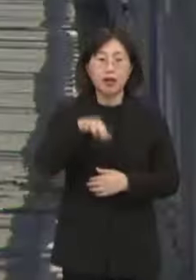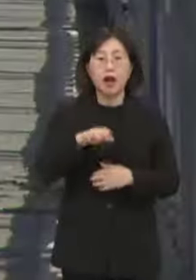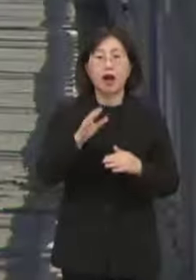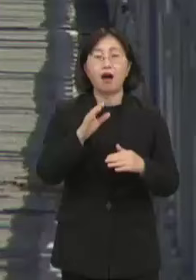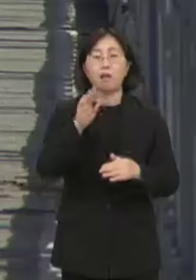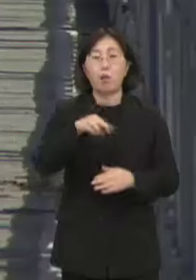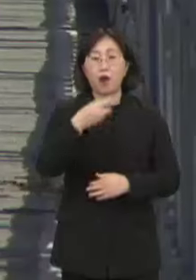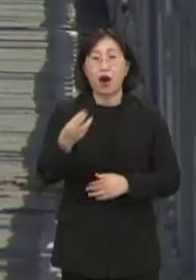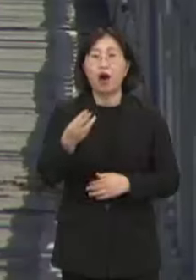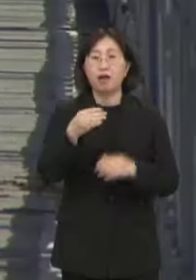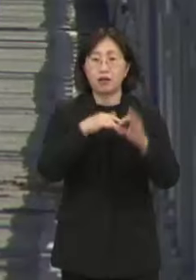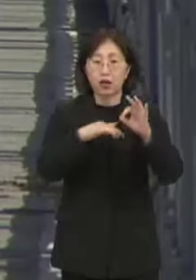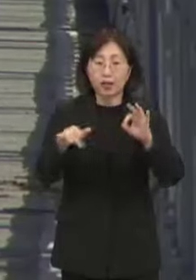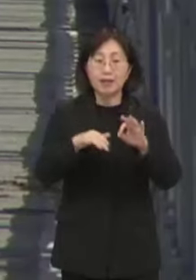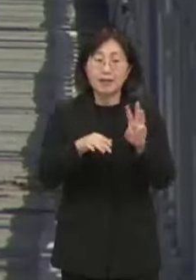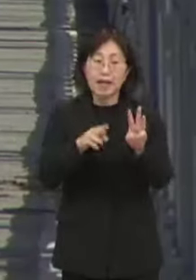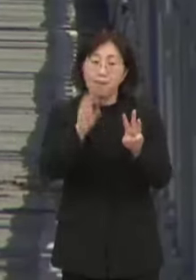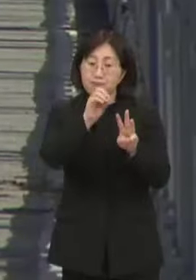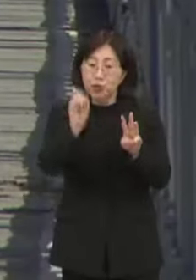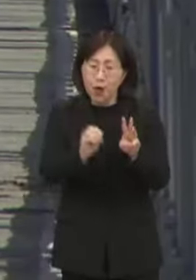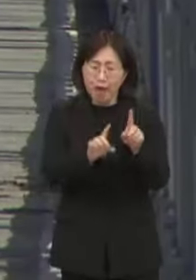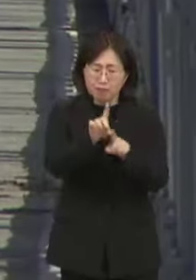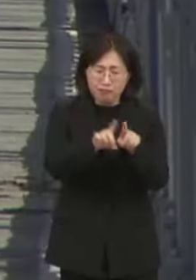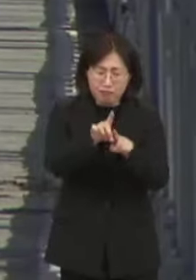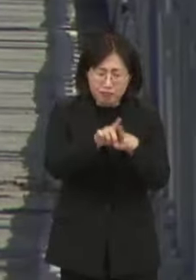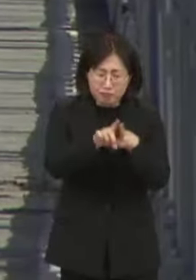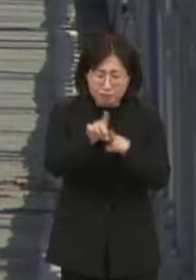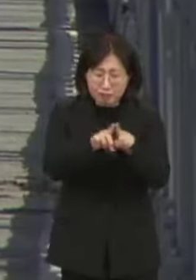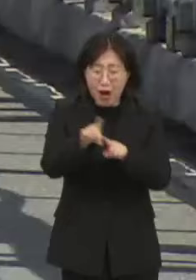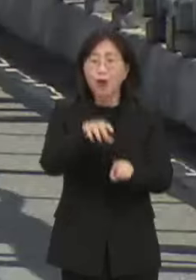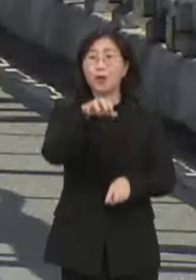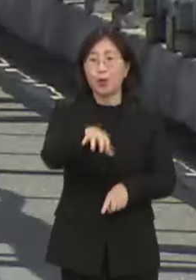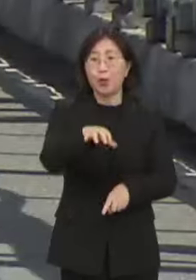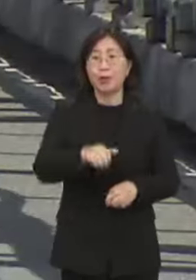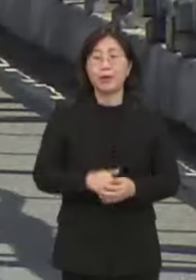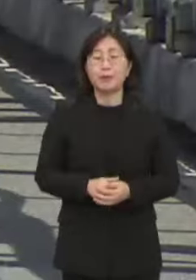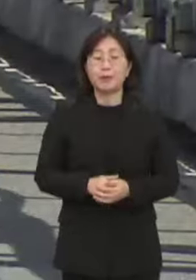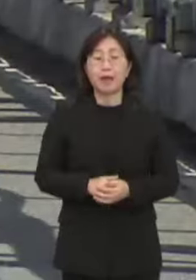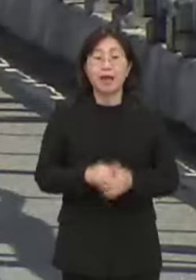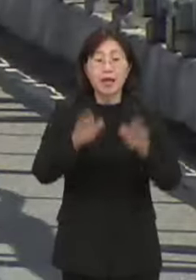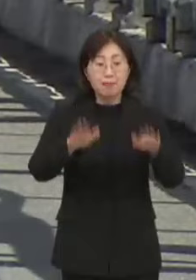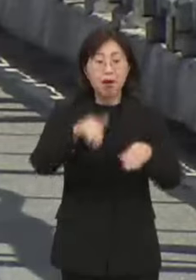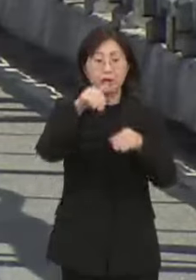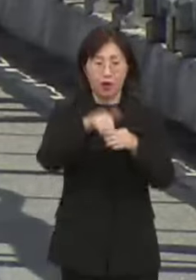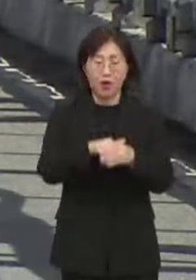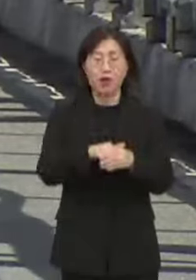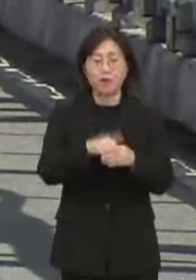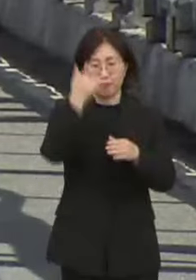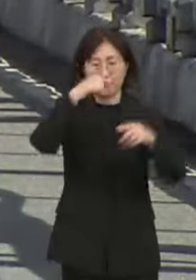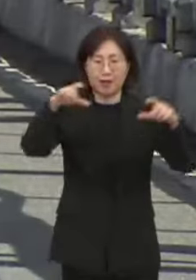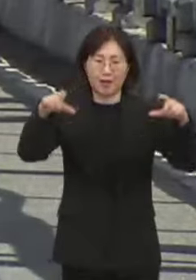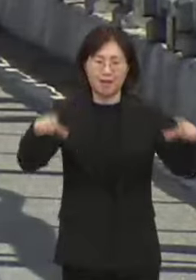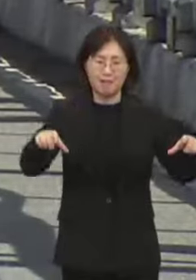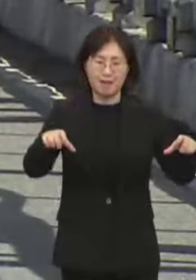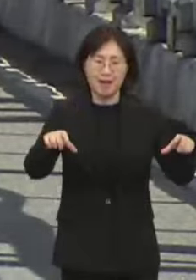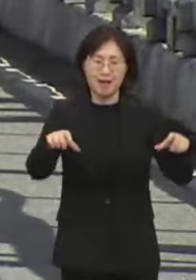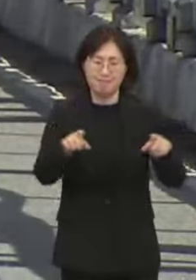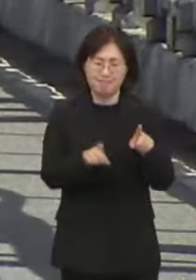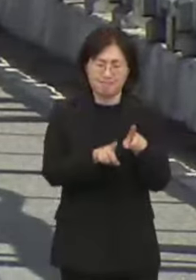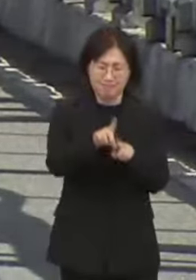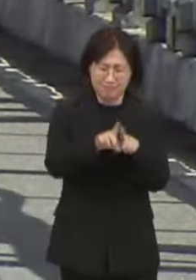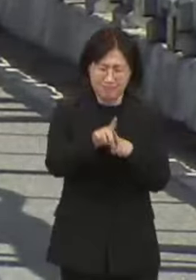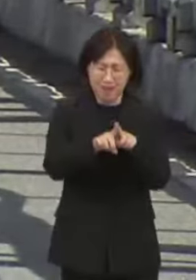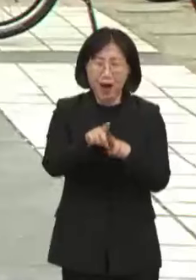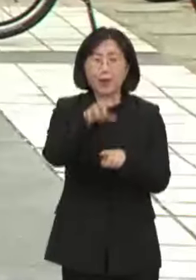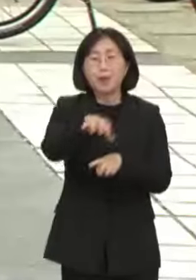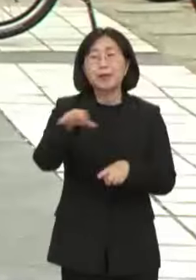등은 3%포인트 이내 초박빙 승부가 펼쳐졌습니다. 이번 선거 역시 금강벨트가 최대 승부처로 떠오르고